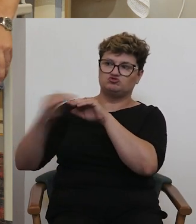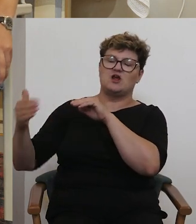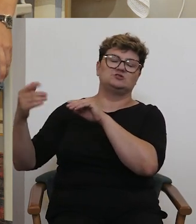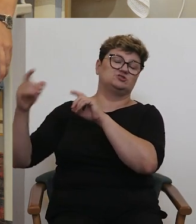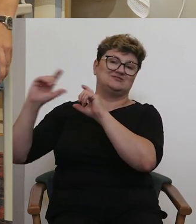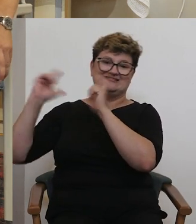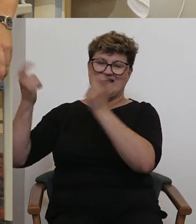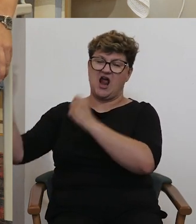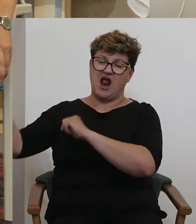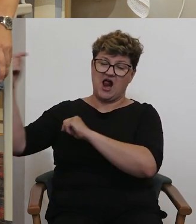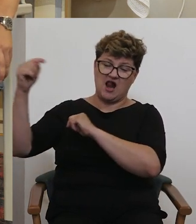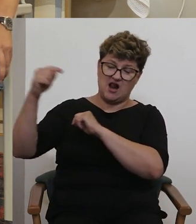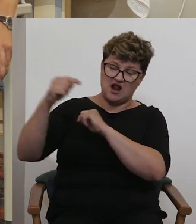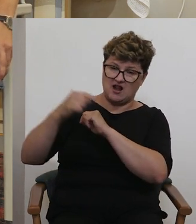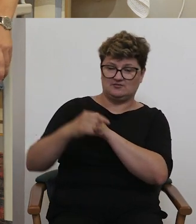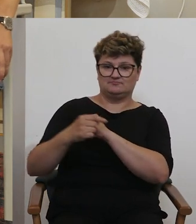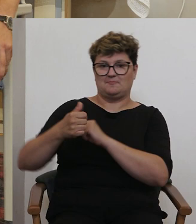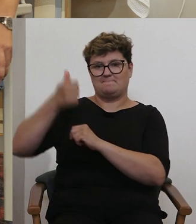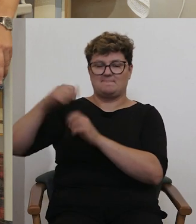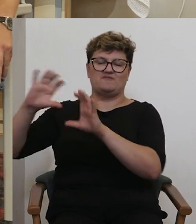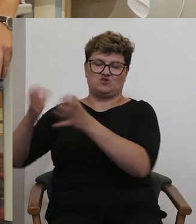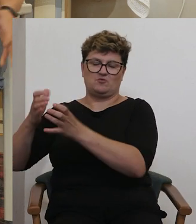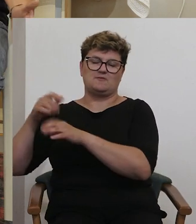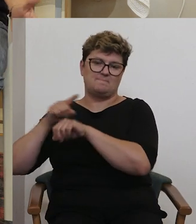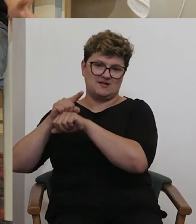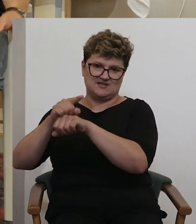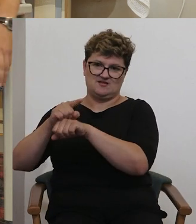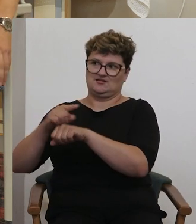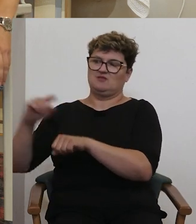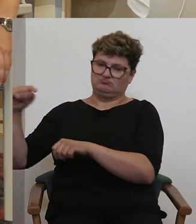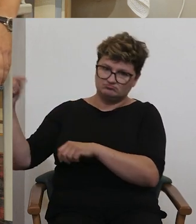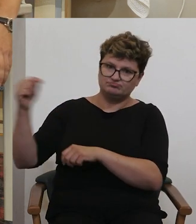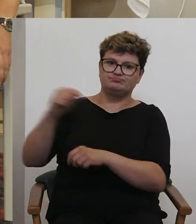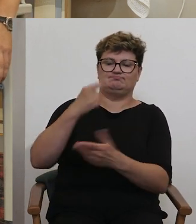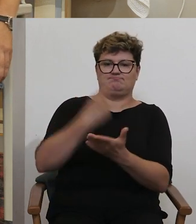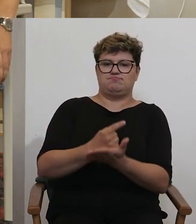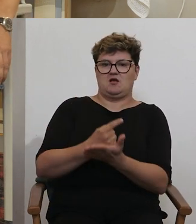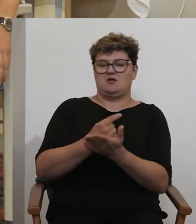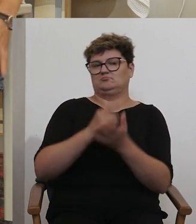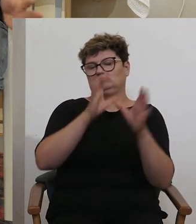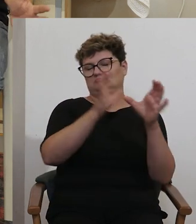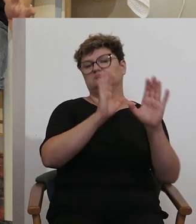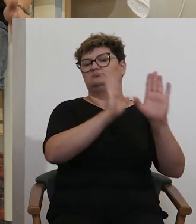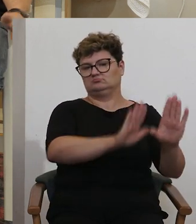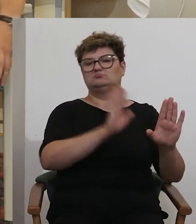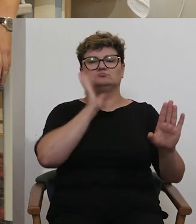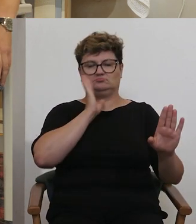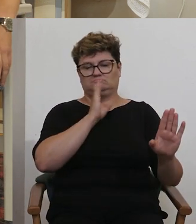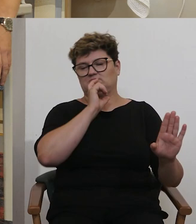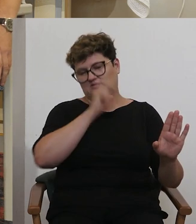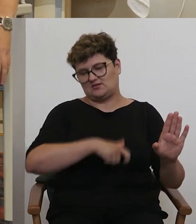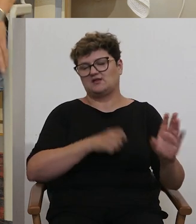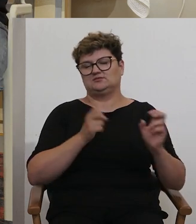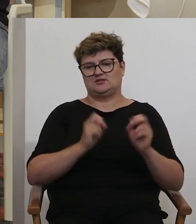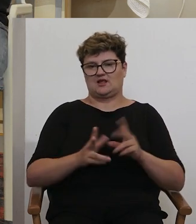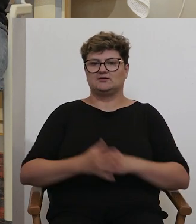krwawy szlak bojowy pierwszej brygady pancernej. No i ich czołg stoi w Gdańsku i niech stoi.